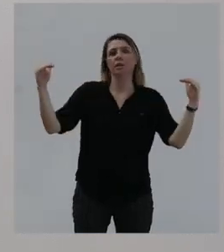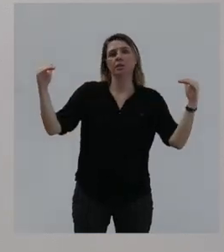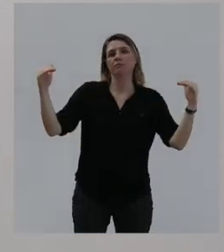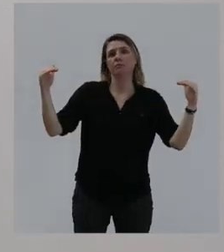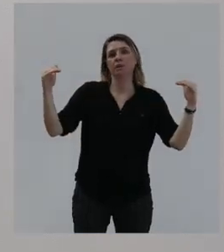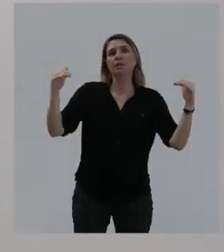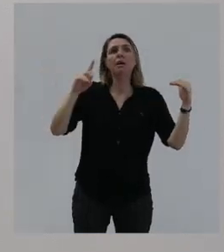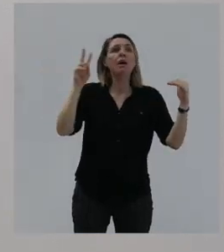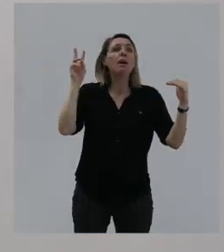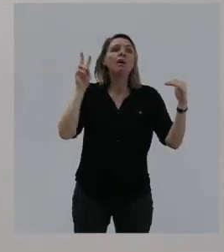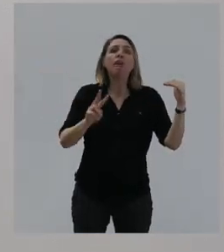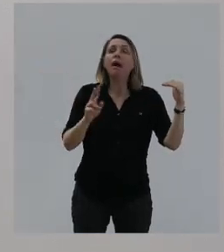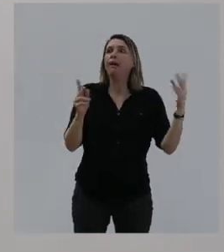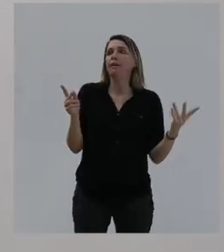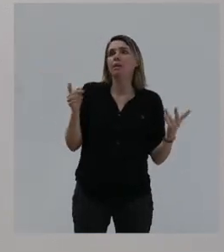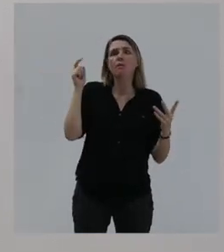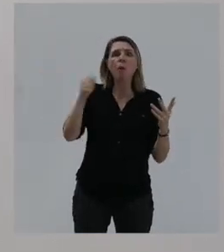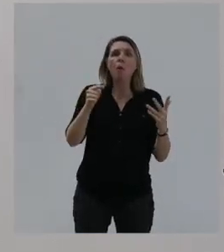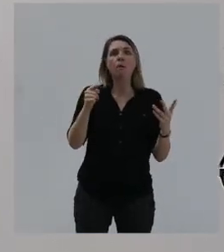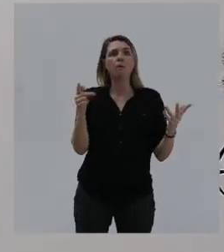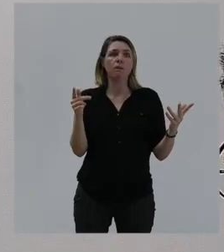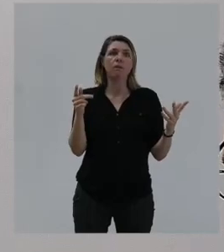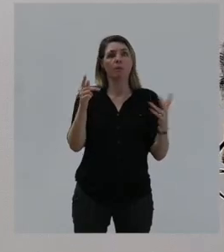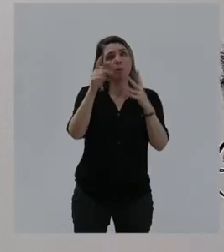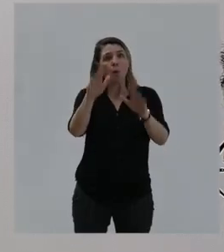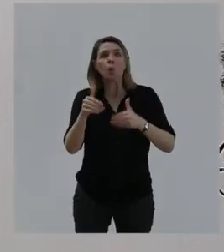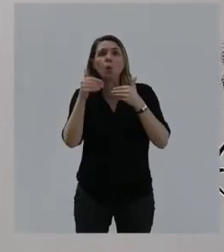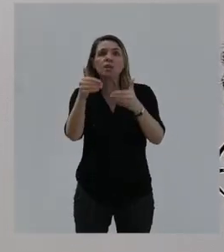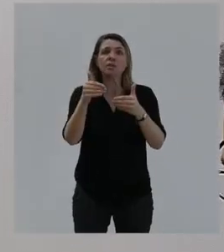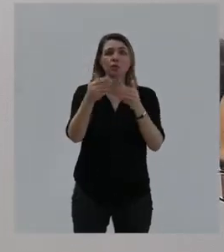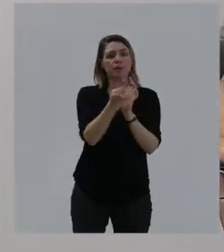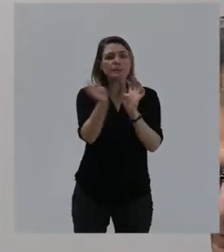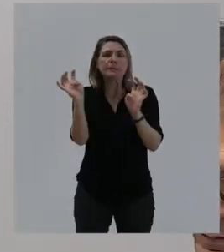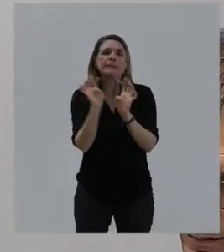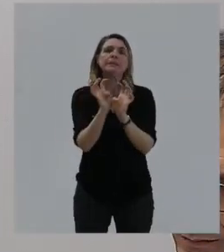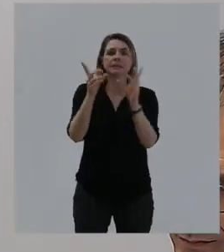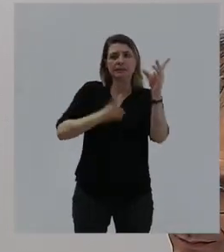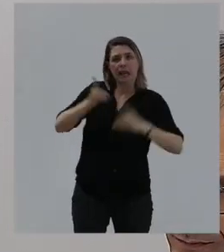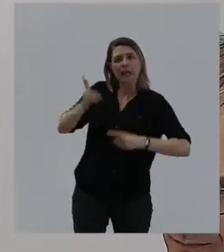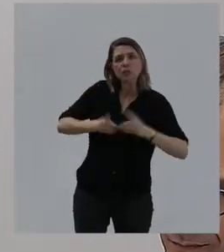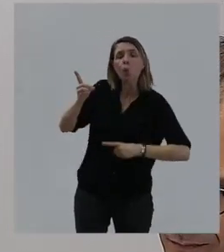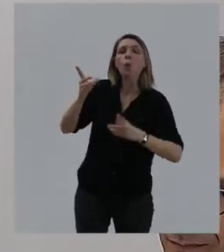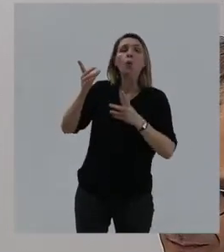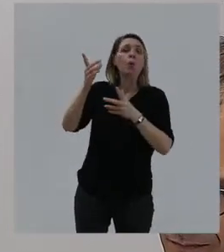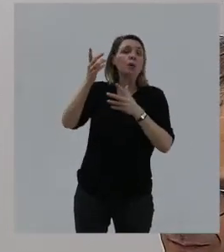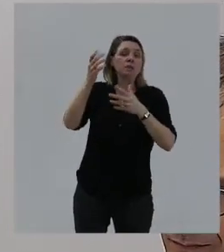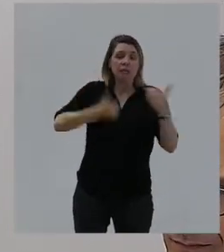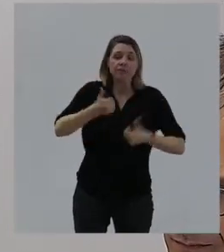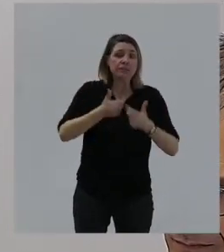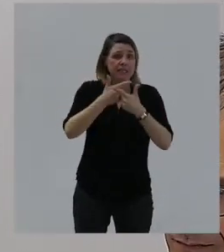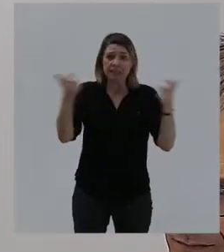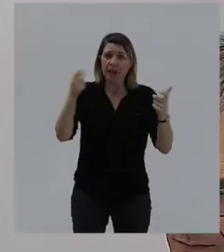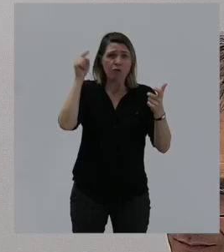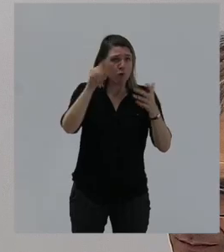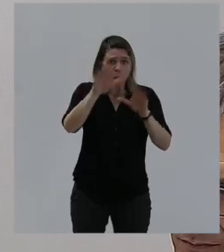suffit pas de s'appuyer, et c'est fait, il faut continuer à avoir les réunions d'équipes de direction avec les directions de services, etc. Mais